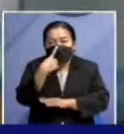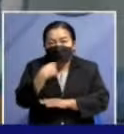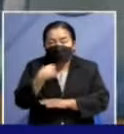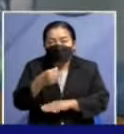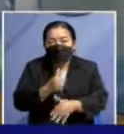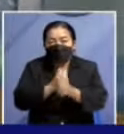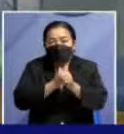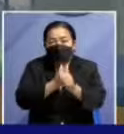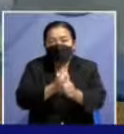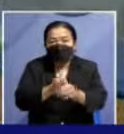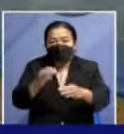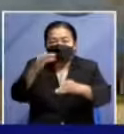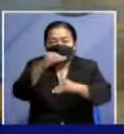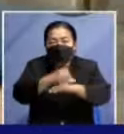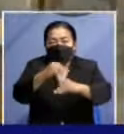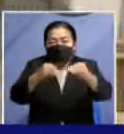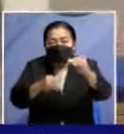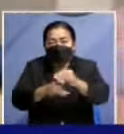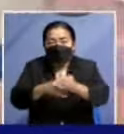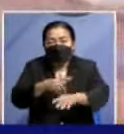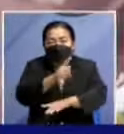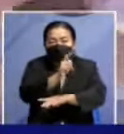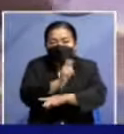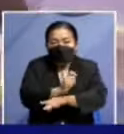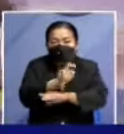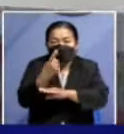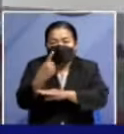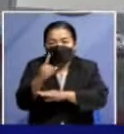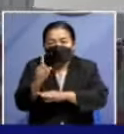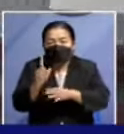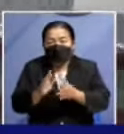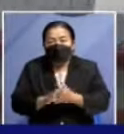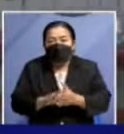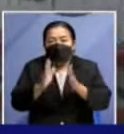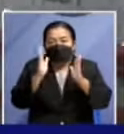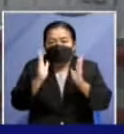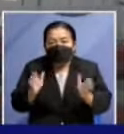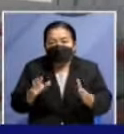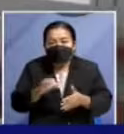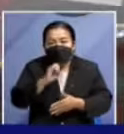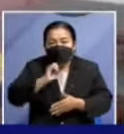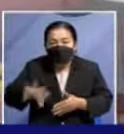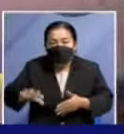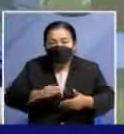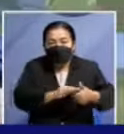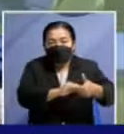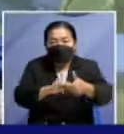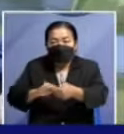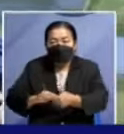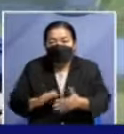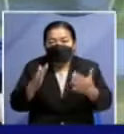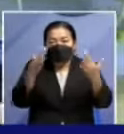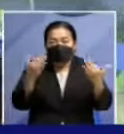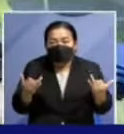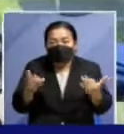งการเช่นเดียวกันครับอุตรดิตถ์นี่ก็คือโครงการคนอุตรดิตถ์ไม่ทิ้งกันเบื้องต้นเนี่ยในขณะนี้เข้าไปใช้บริการแล้ว24ราย